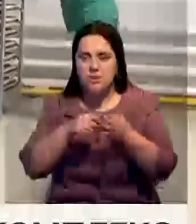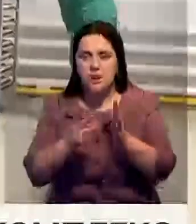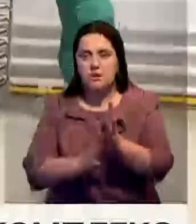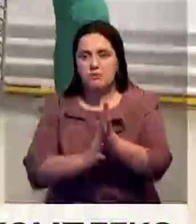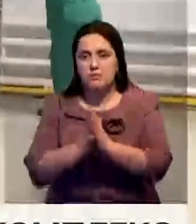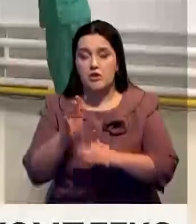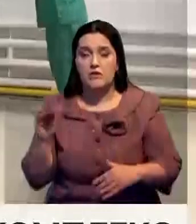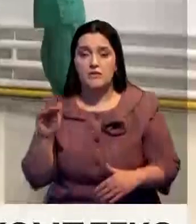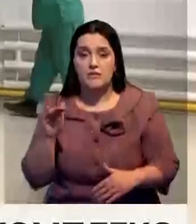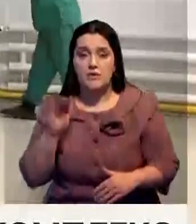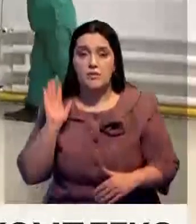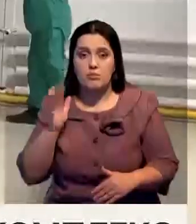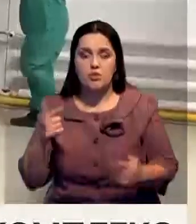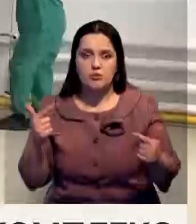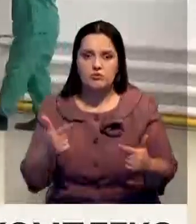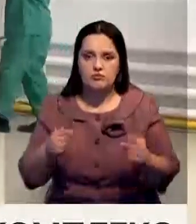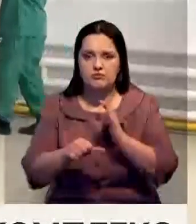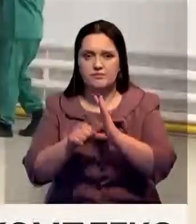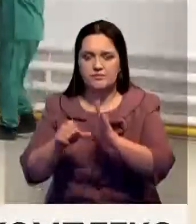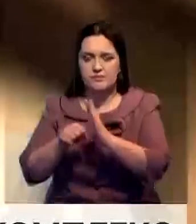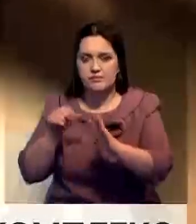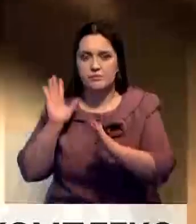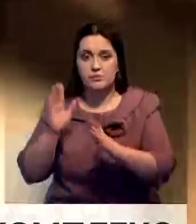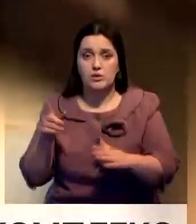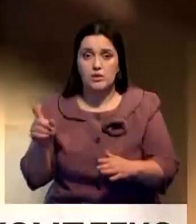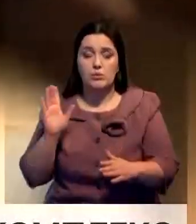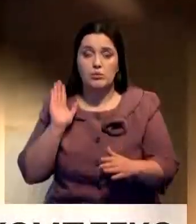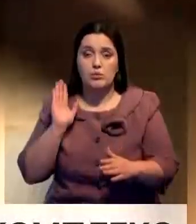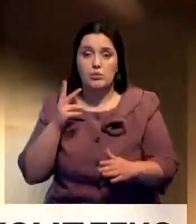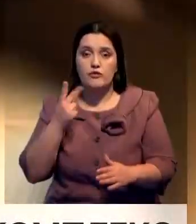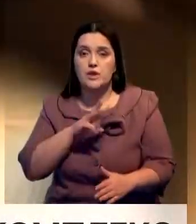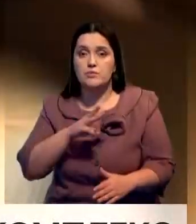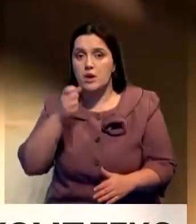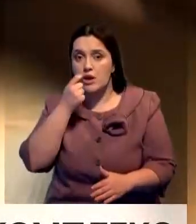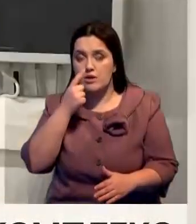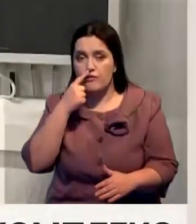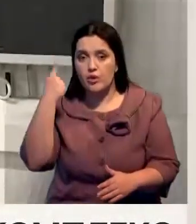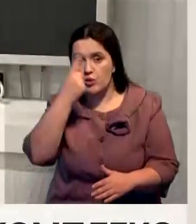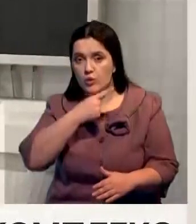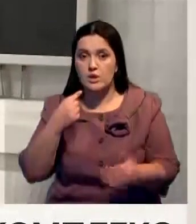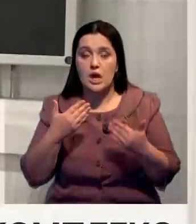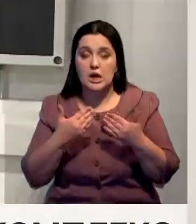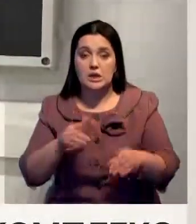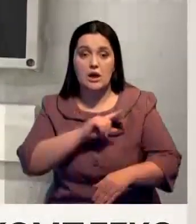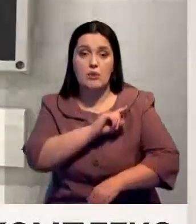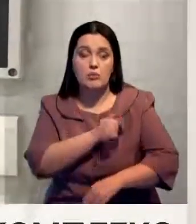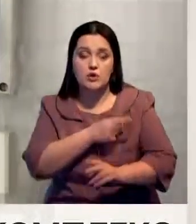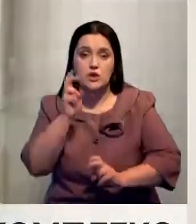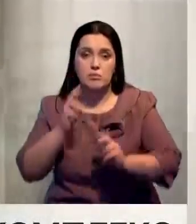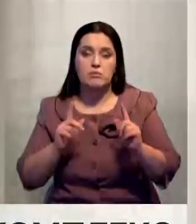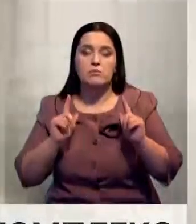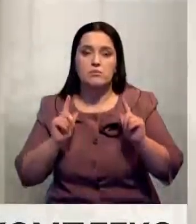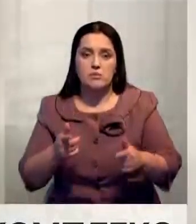выращивания, и уже в феврале завод выдаст готовую продукцию. Этот инкубатор рассчитан на 20 миллионов яиц в год. Открытие такого мощного предприятия